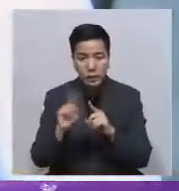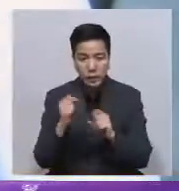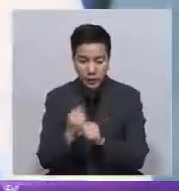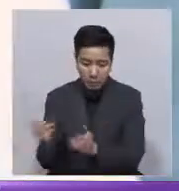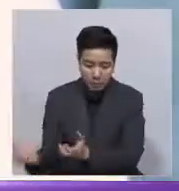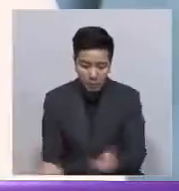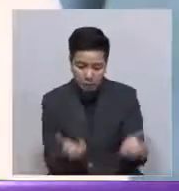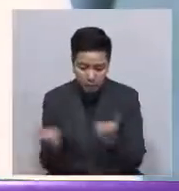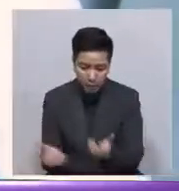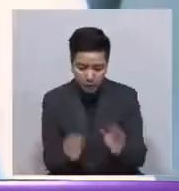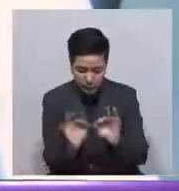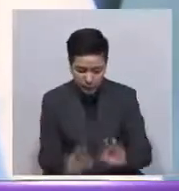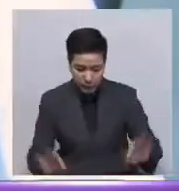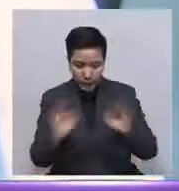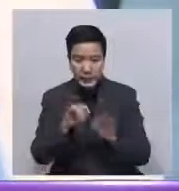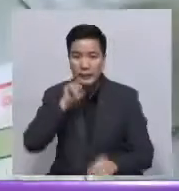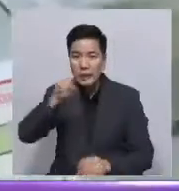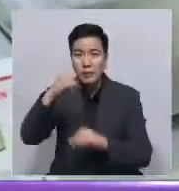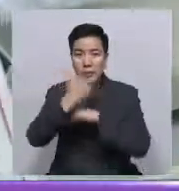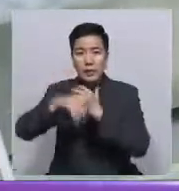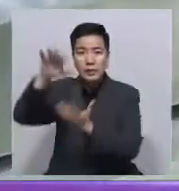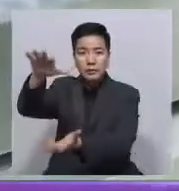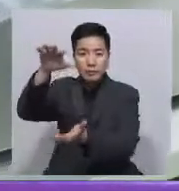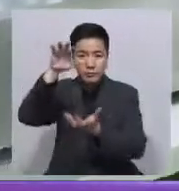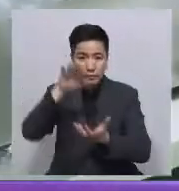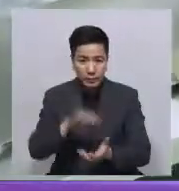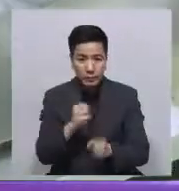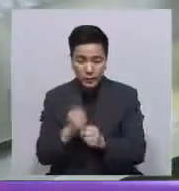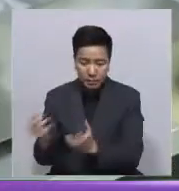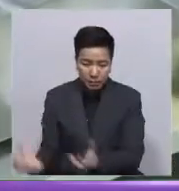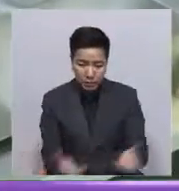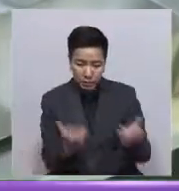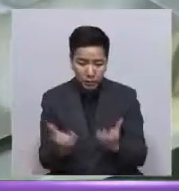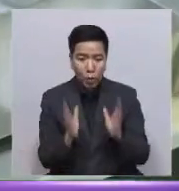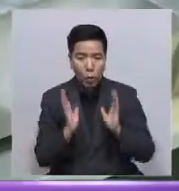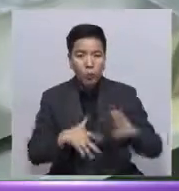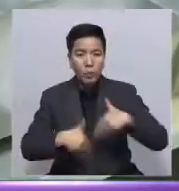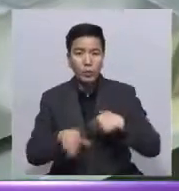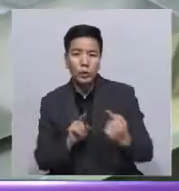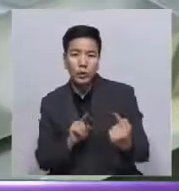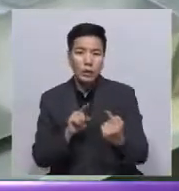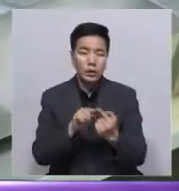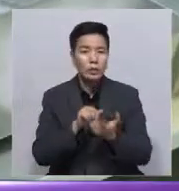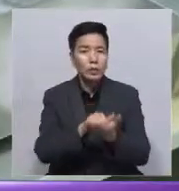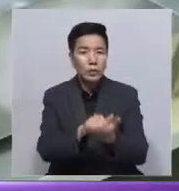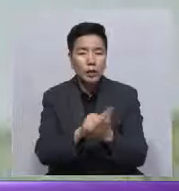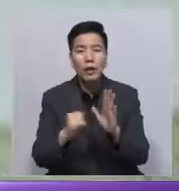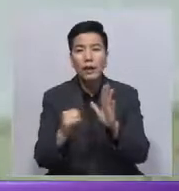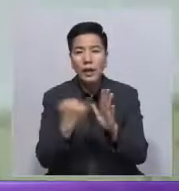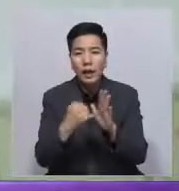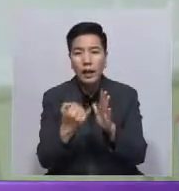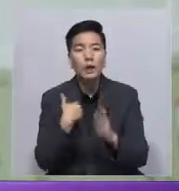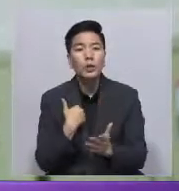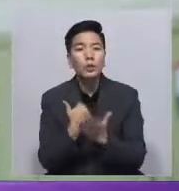ผลิตยาที่จำเป็นต้องนำเข้าจากต่างประเทศลดต้นทุนการผลิตประชาชนสามารถเข้าถึงบริการสาธารณสุขได้ง่าย